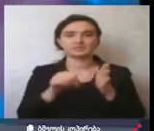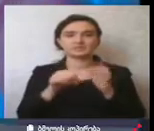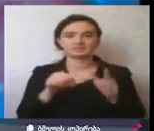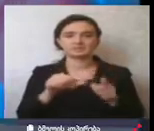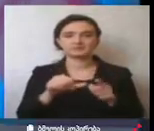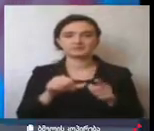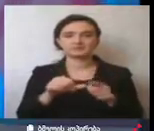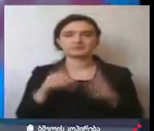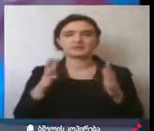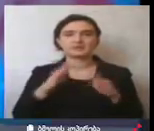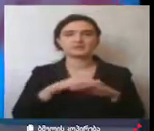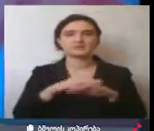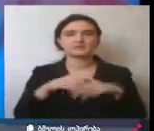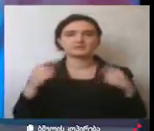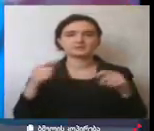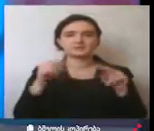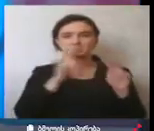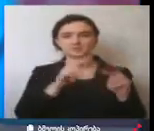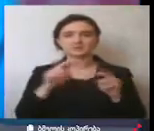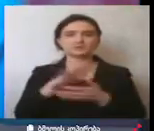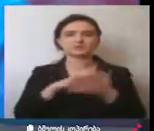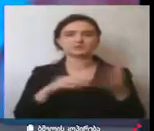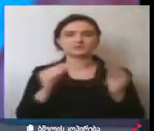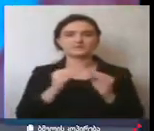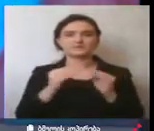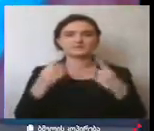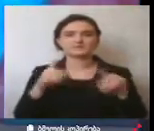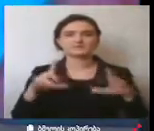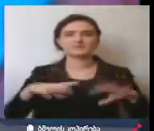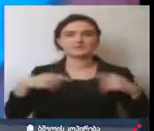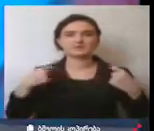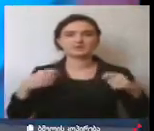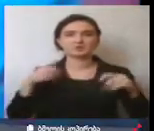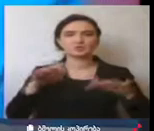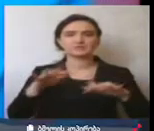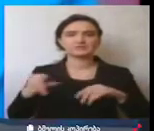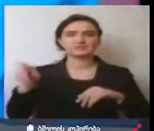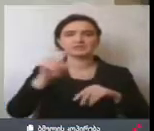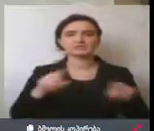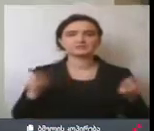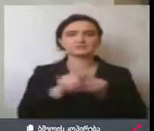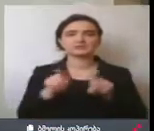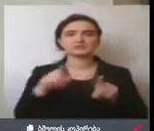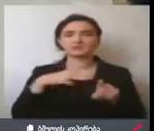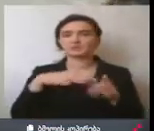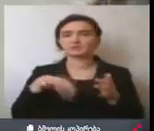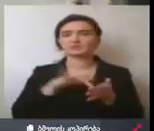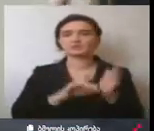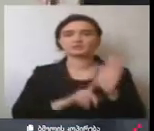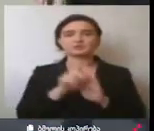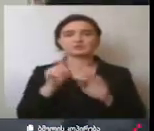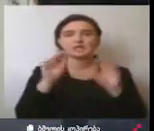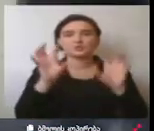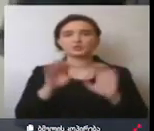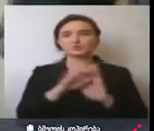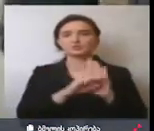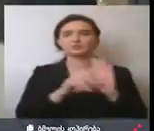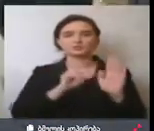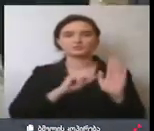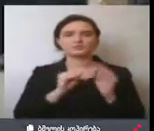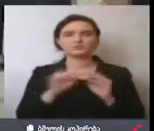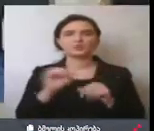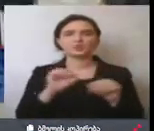აგრარულ ბაზრებში მონიტორინგი გრძელდება. სხვა სავაჭრო სივრცეების მსგავსად ქვეყანაში ამოქმედებული რეგულაციებით მუშაობს გორის